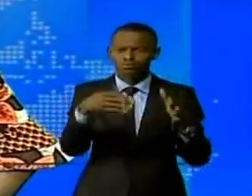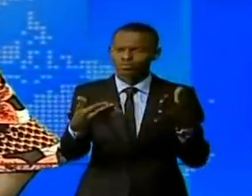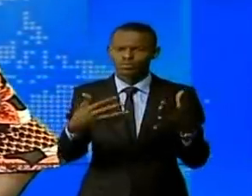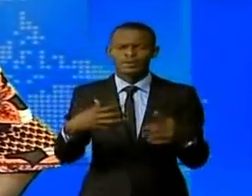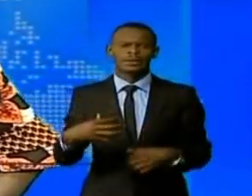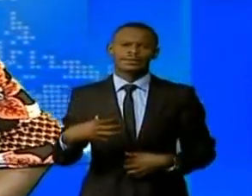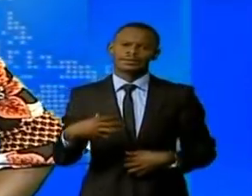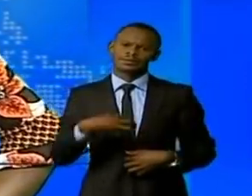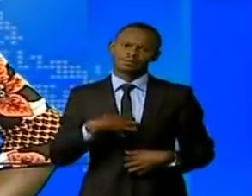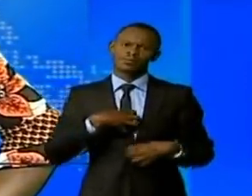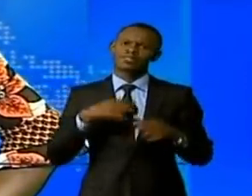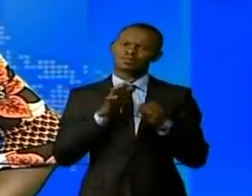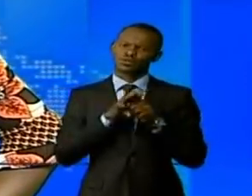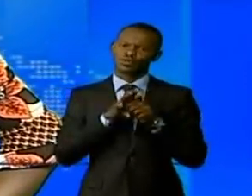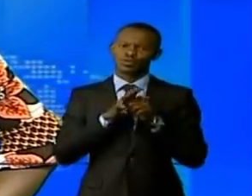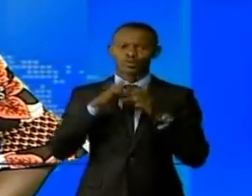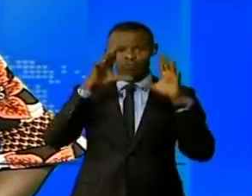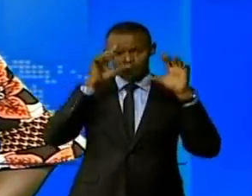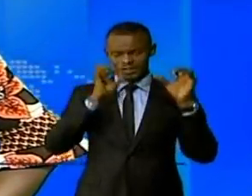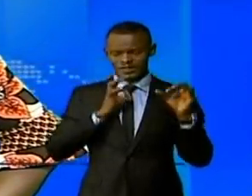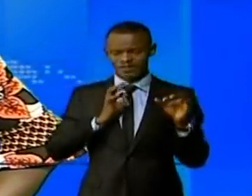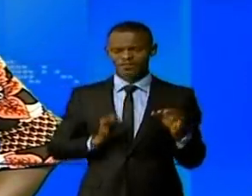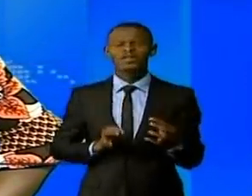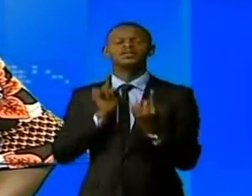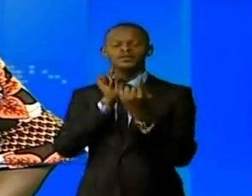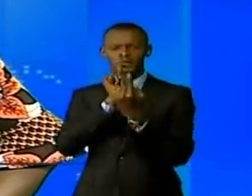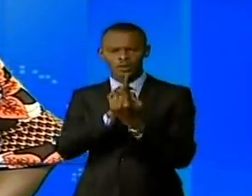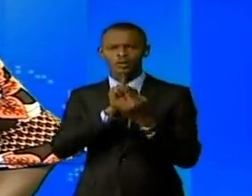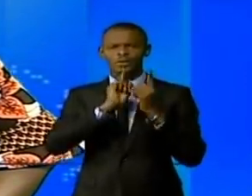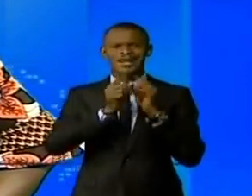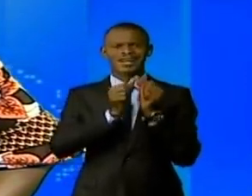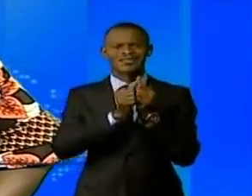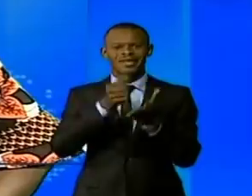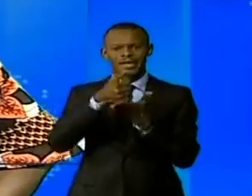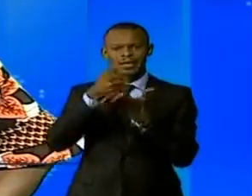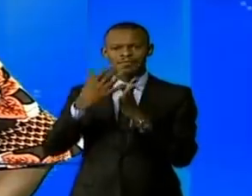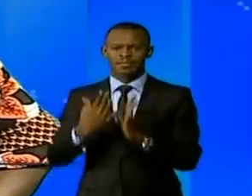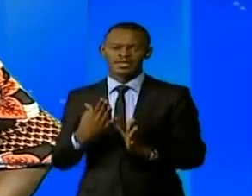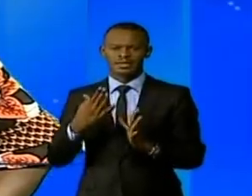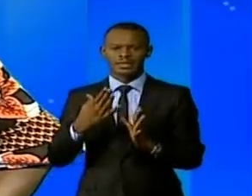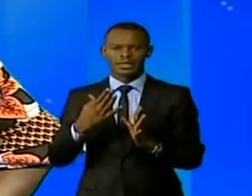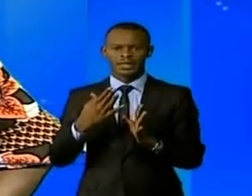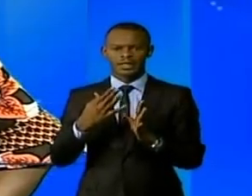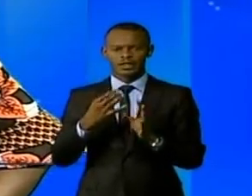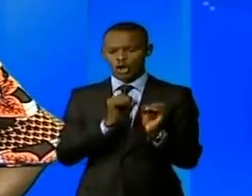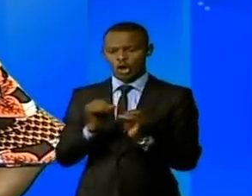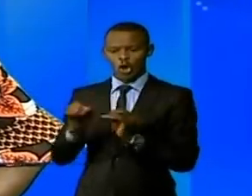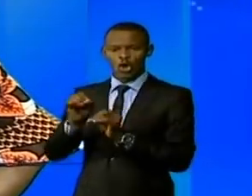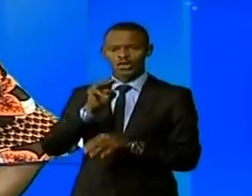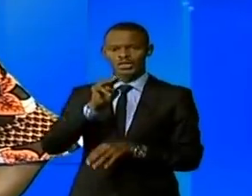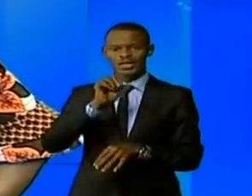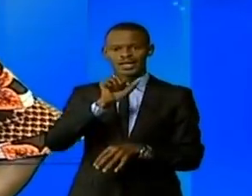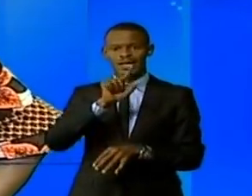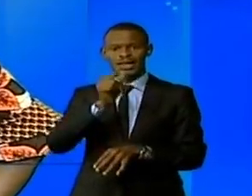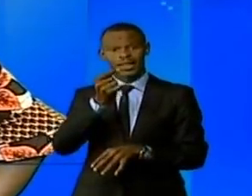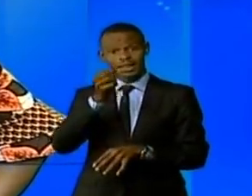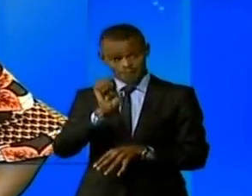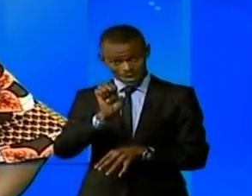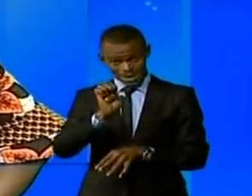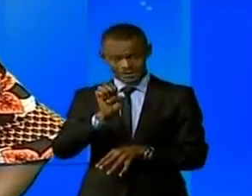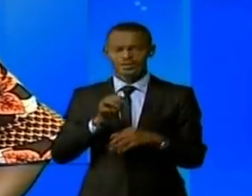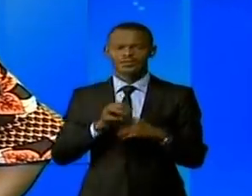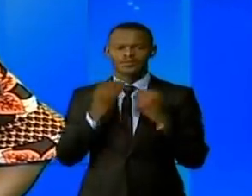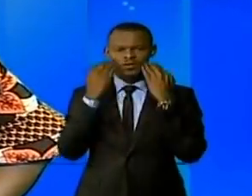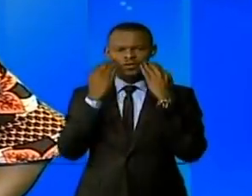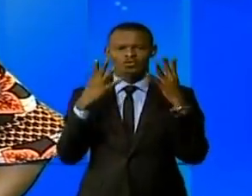de Grande-Bretagne, Emily Maltzman, et l'ambassadeur de l'Ordre de Malte, Geoffrey Liederkerk. Un